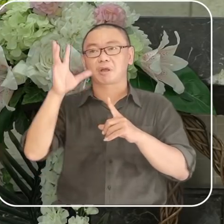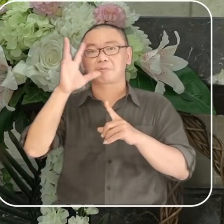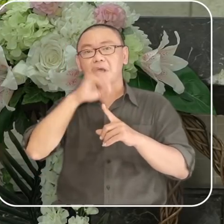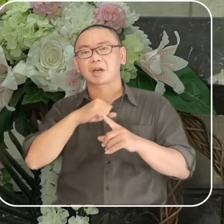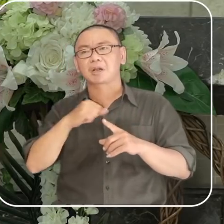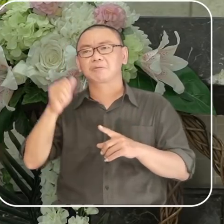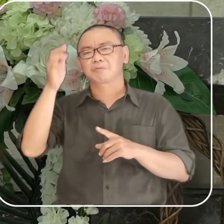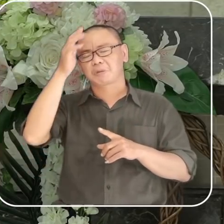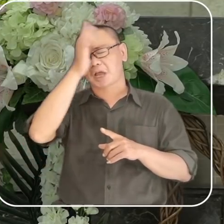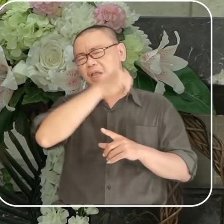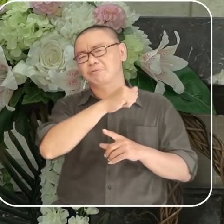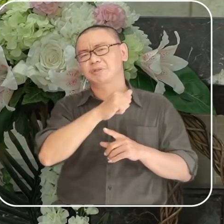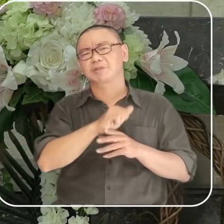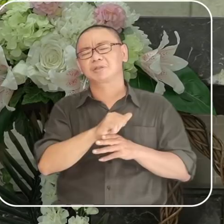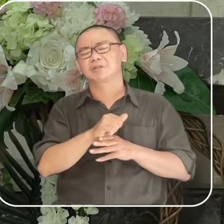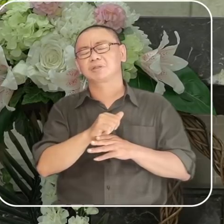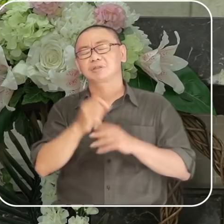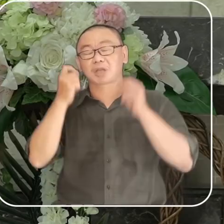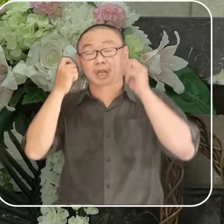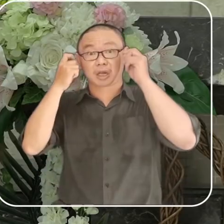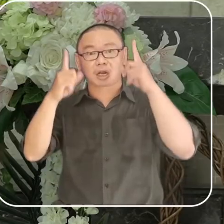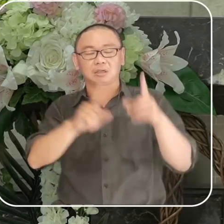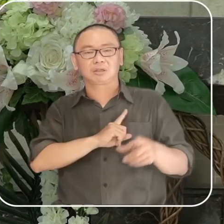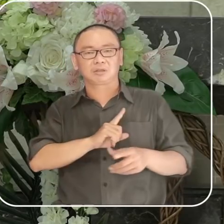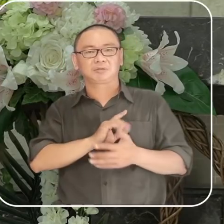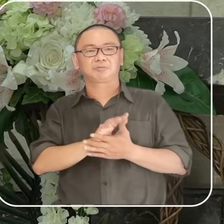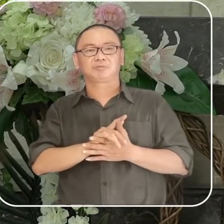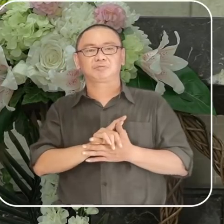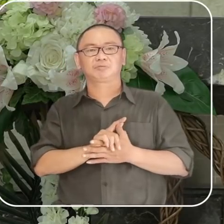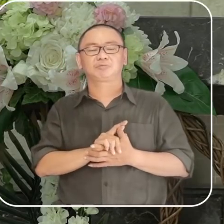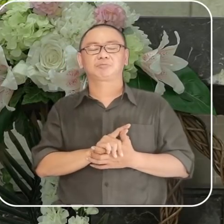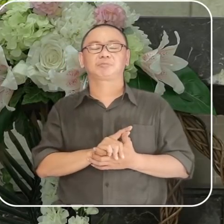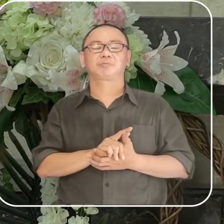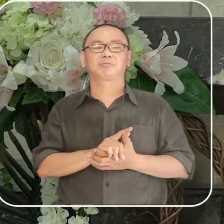namanya kesadaran diri secara total.